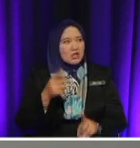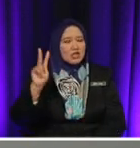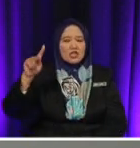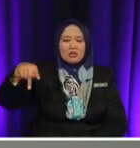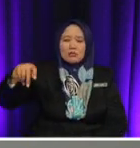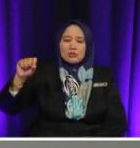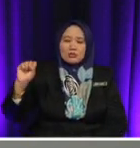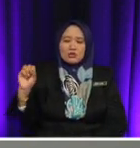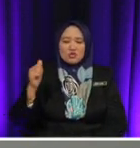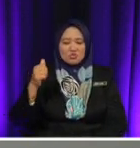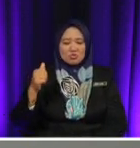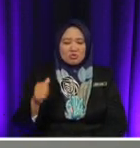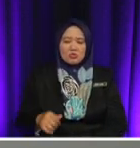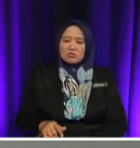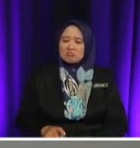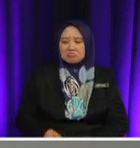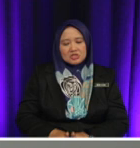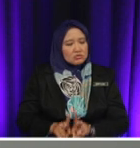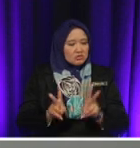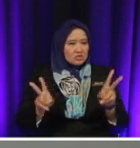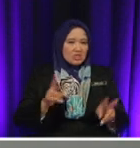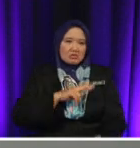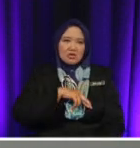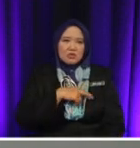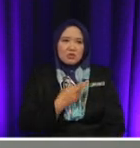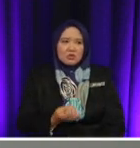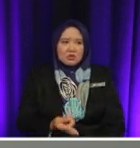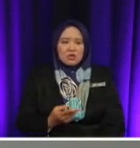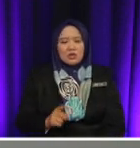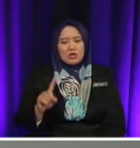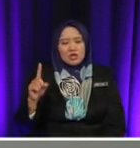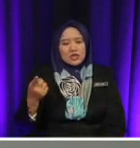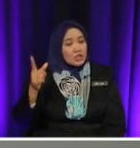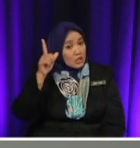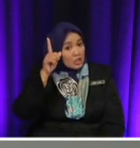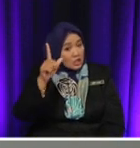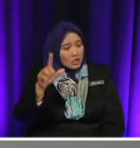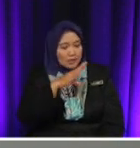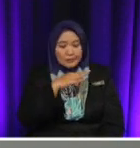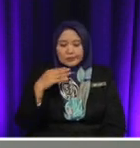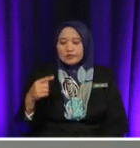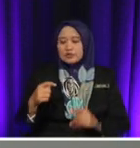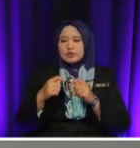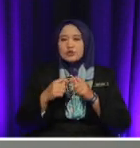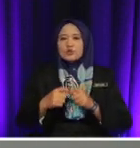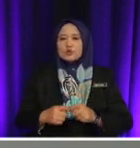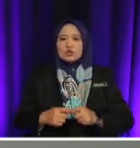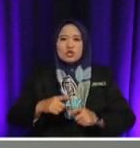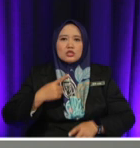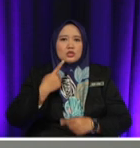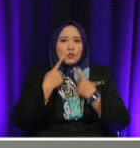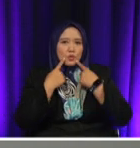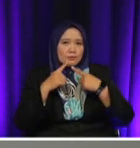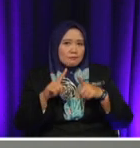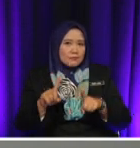merugikan sebab hanya melihat dan tentukan jawapan sahaja Oke dan kita ada KPS yang ke-1